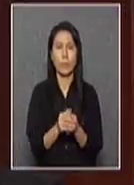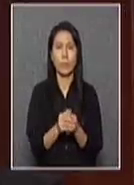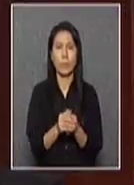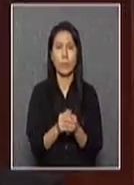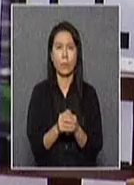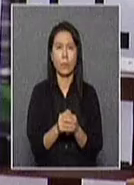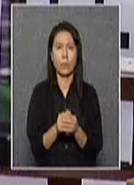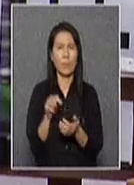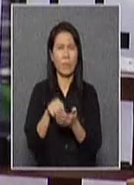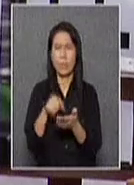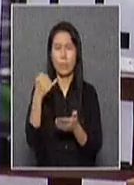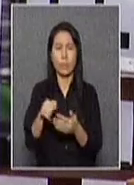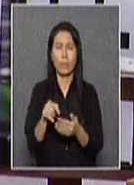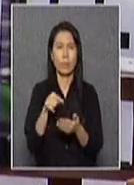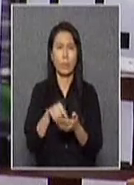撳唔到咯，